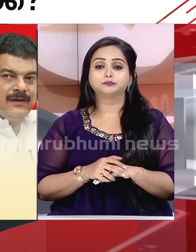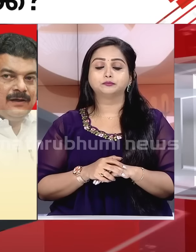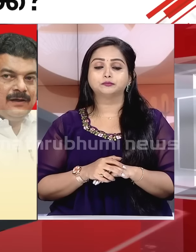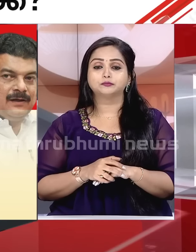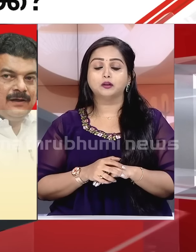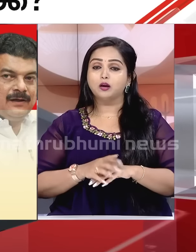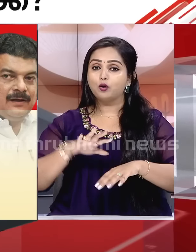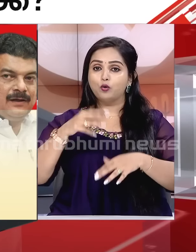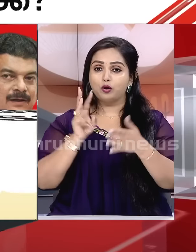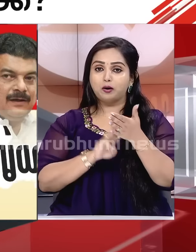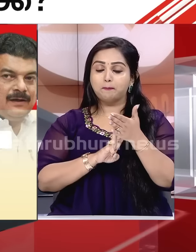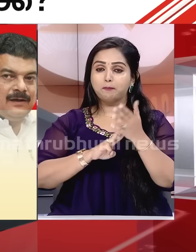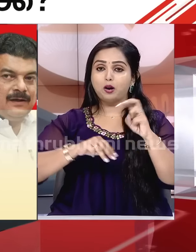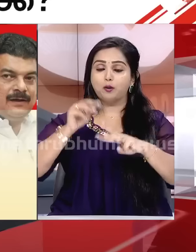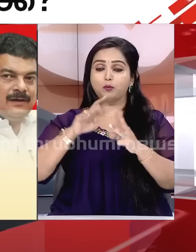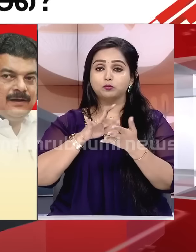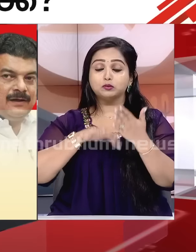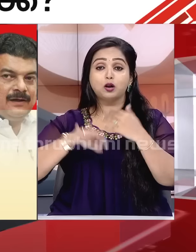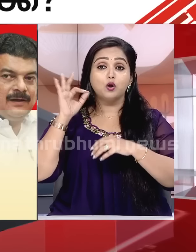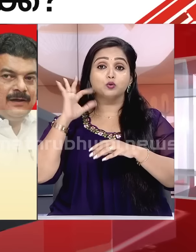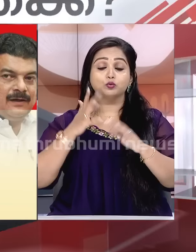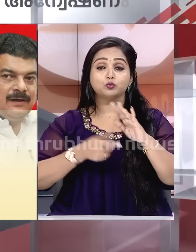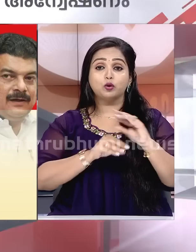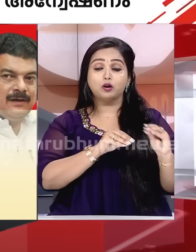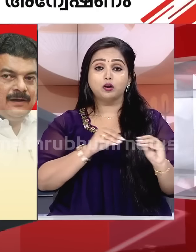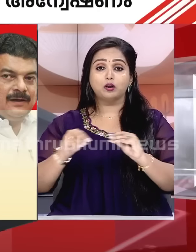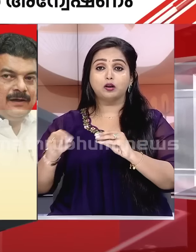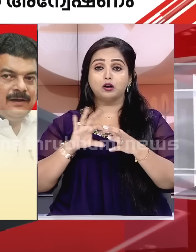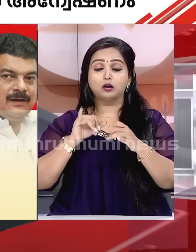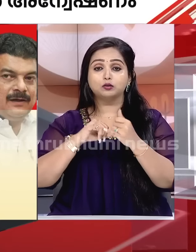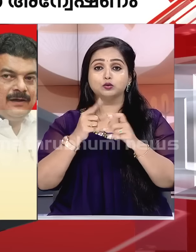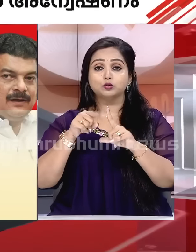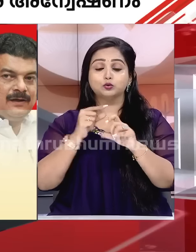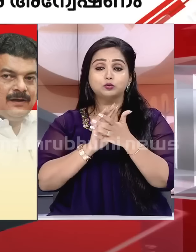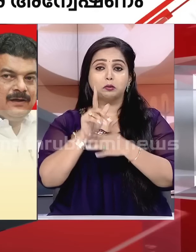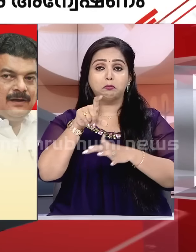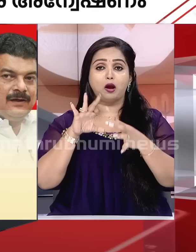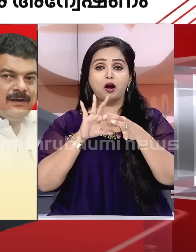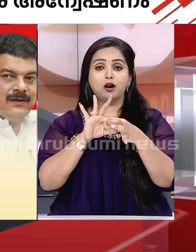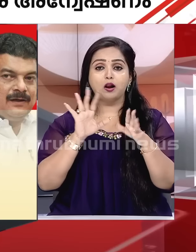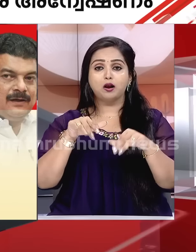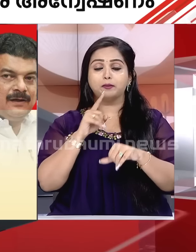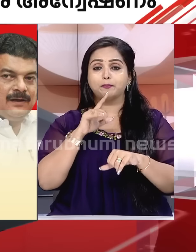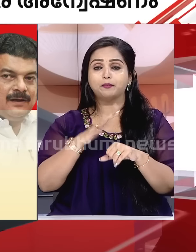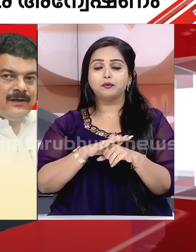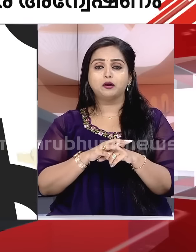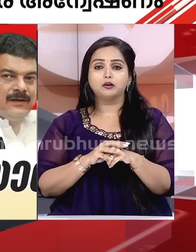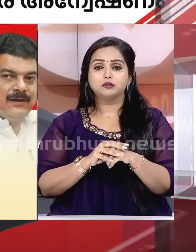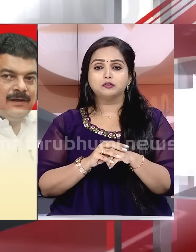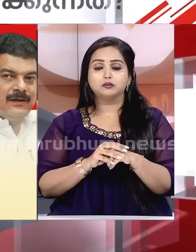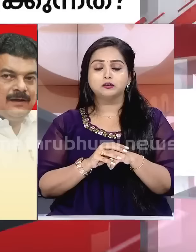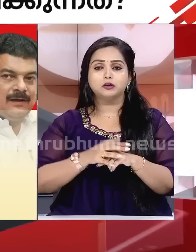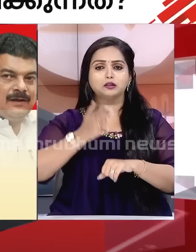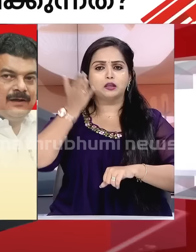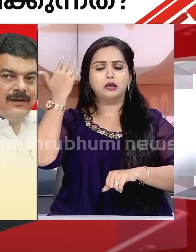ആ മലബാർ ഏരിയയിലെ സ്വർണ്ണക്കടത്തുമായിട്ടോ ബന്ധപ്പെട്ട് സുജിത് ദാസിന് ബന്ധമുണ്ടെന്ന് ആരോപണം പറയുന്നുണ്ട്. സുജിത് ദാസ് നേരത്തെ കസ്റ്റംസിലെ